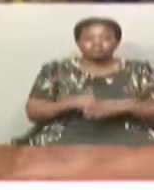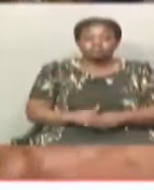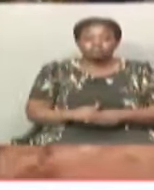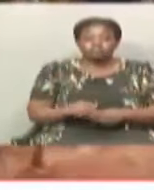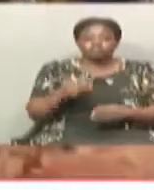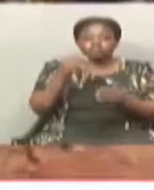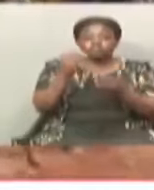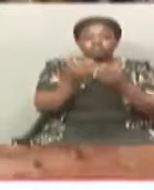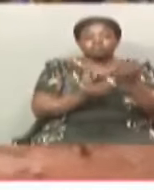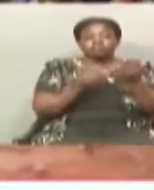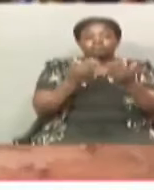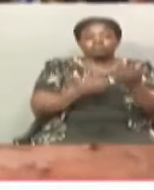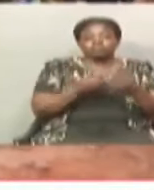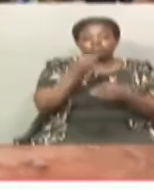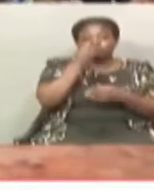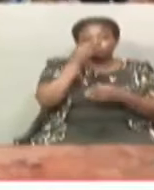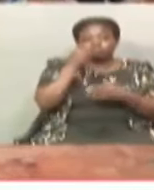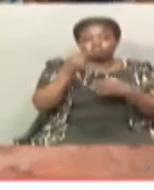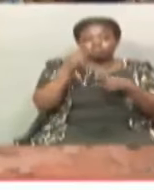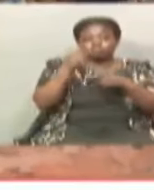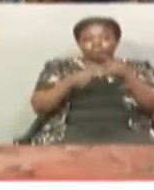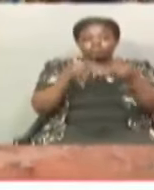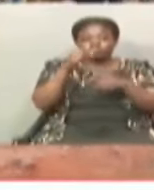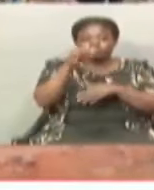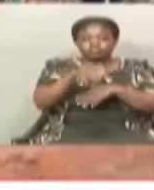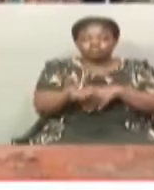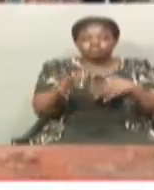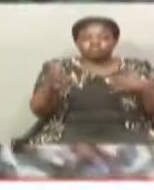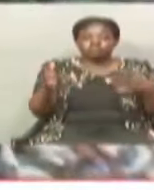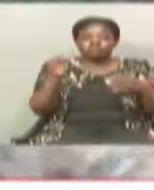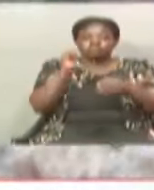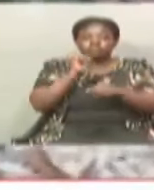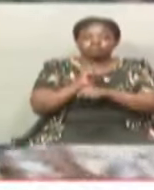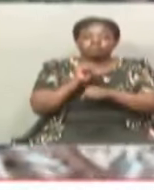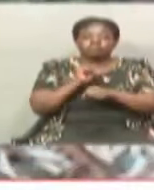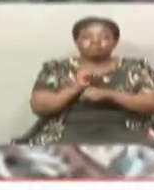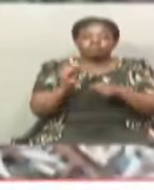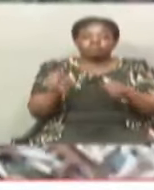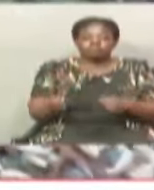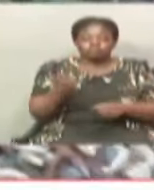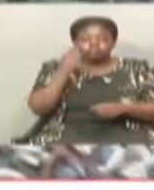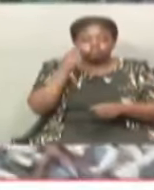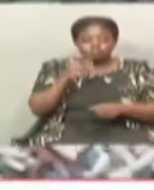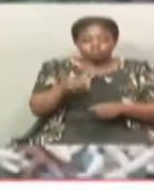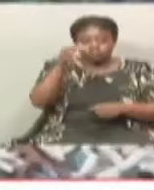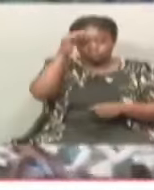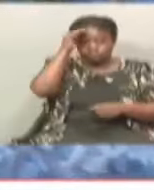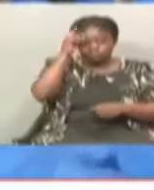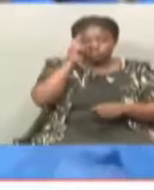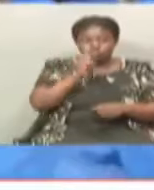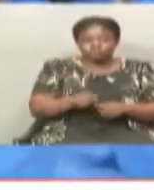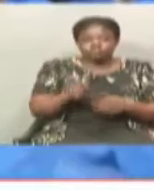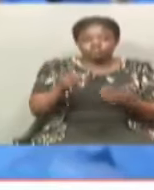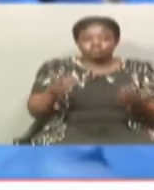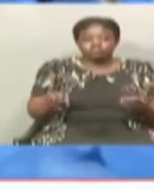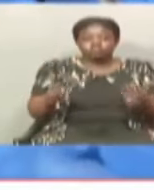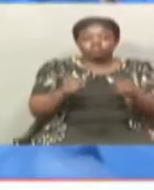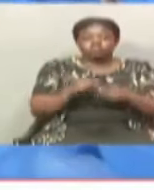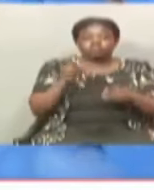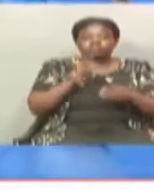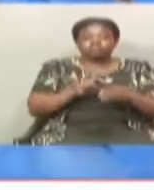bwadde bawate emmere bagenze mu maaso n'egyabwe abasirikale balagidde okulekerawo okuwata ne balagidde